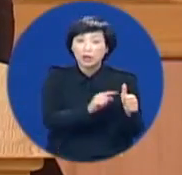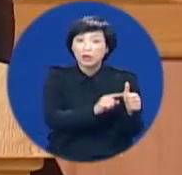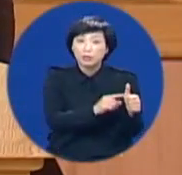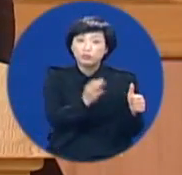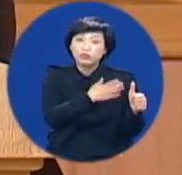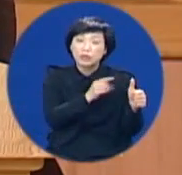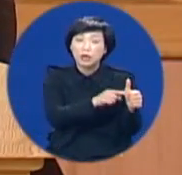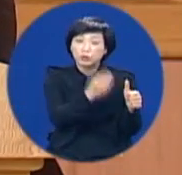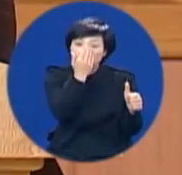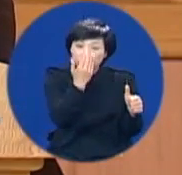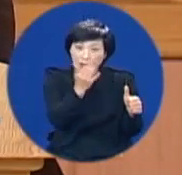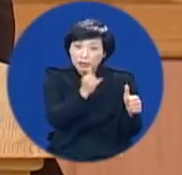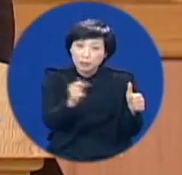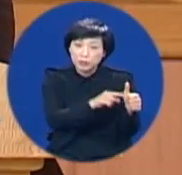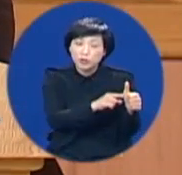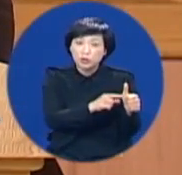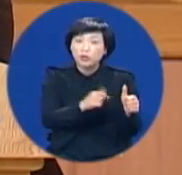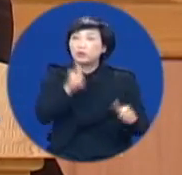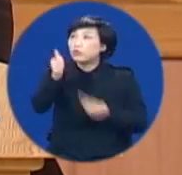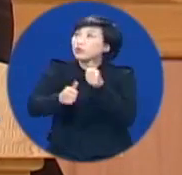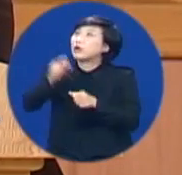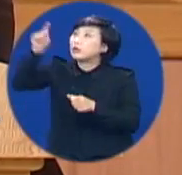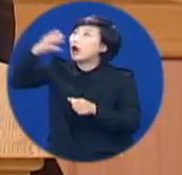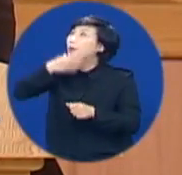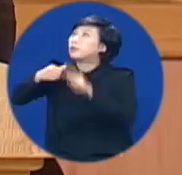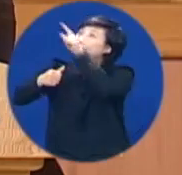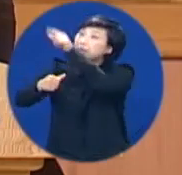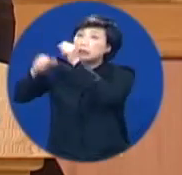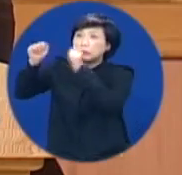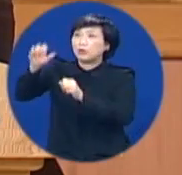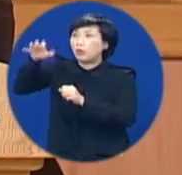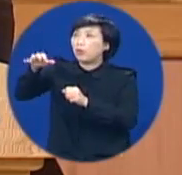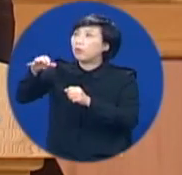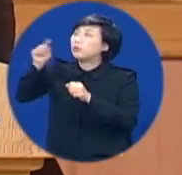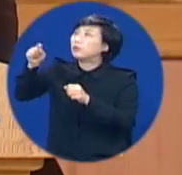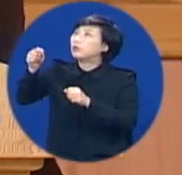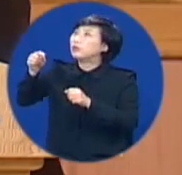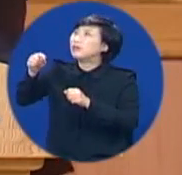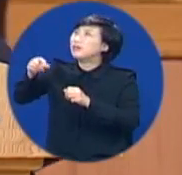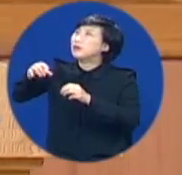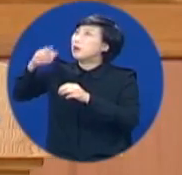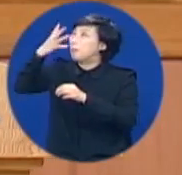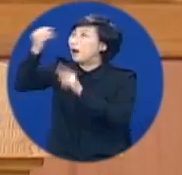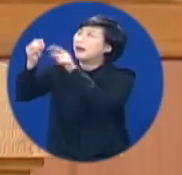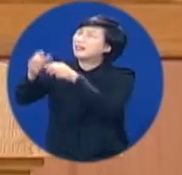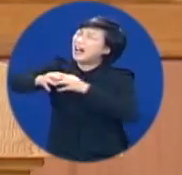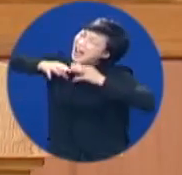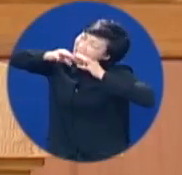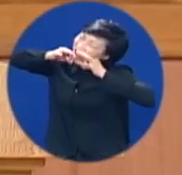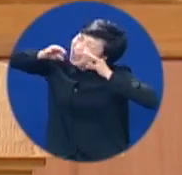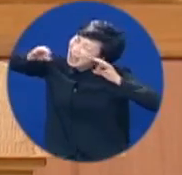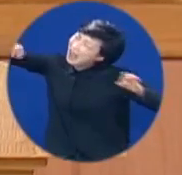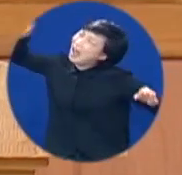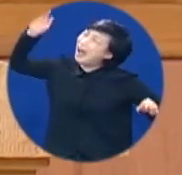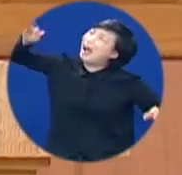그 조상 아브라함이 있는 것을 보았어요. 소리를 질러요. 아브라함 아버지!